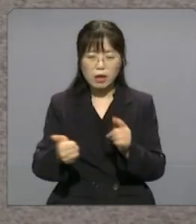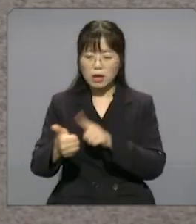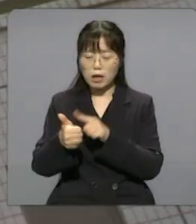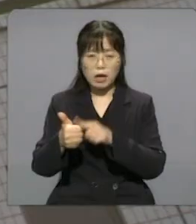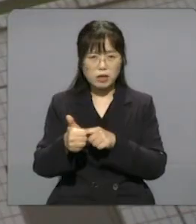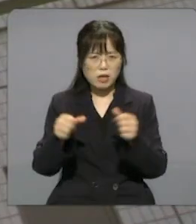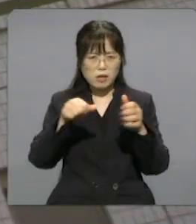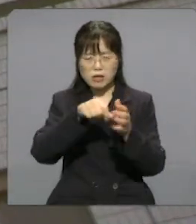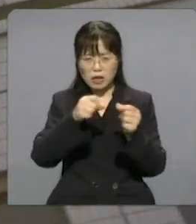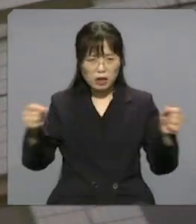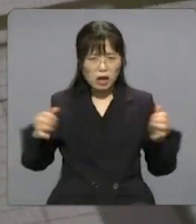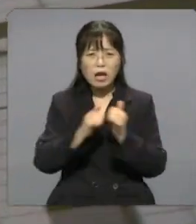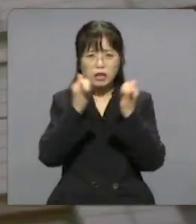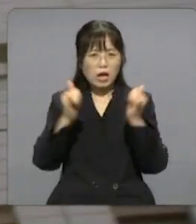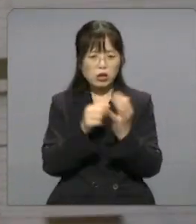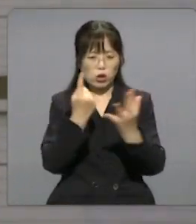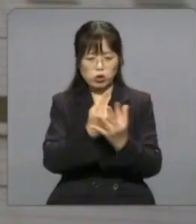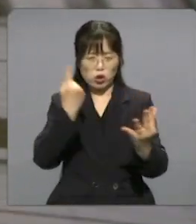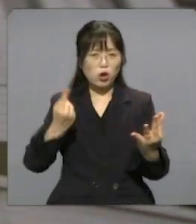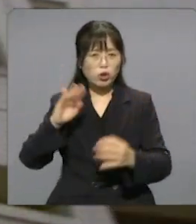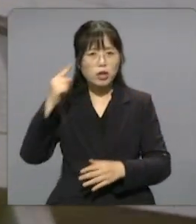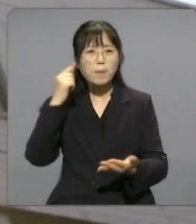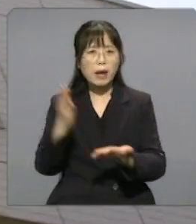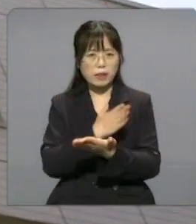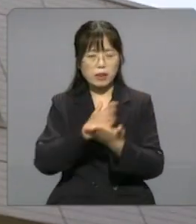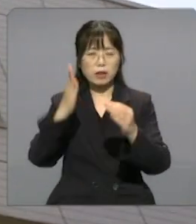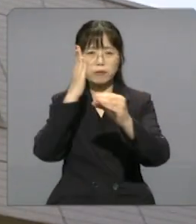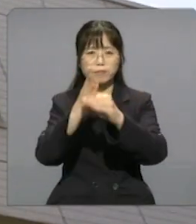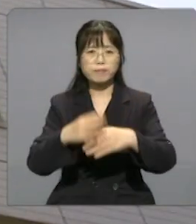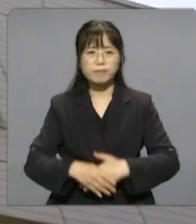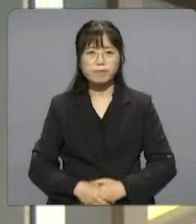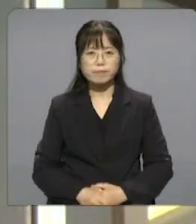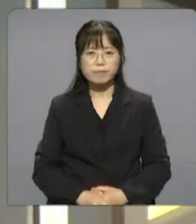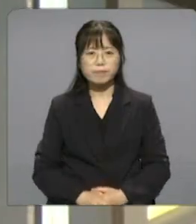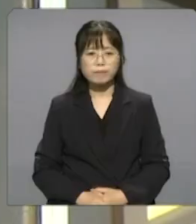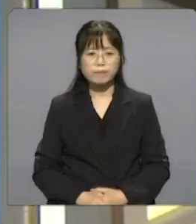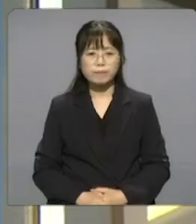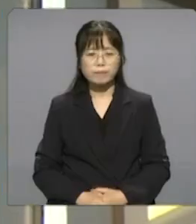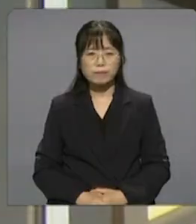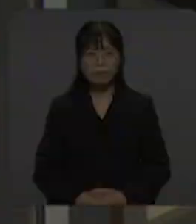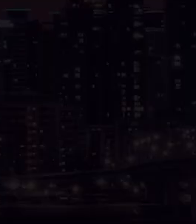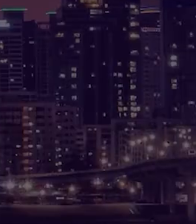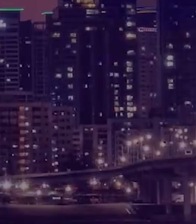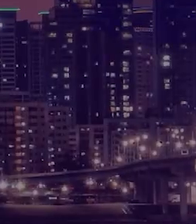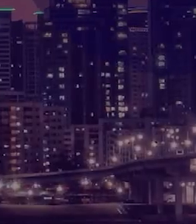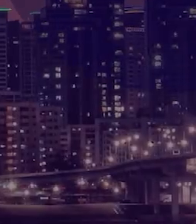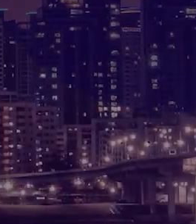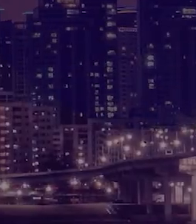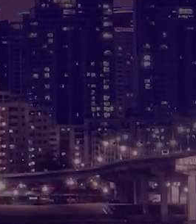A씨를 장기간 사회에서 격리해야 한다고 판단했습니다. OBS 뉴스 이상호입니다.